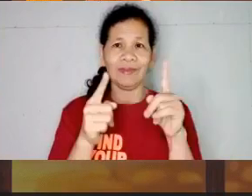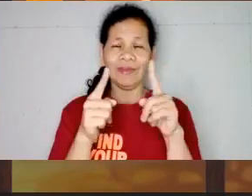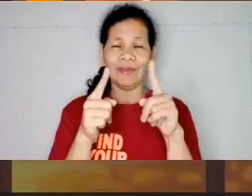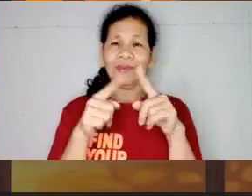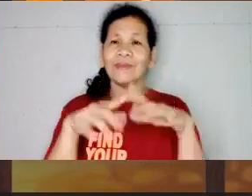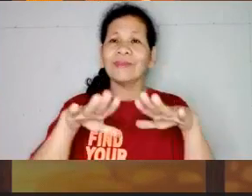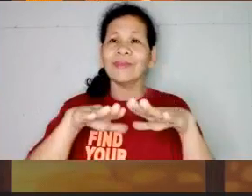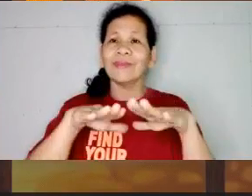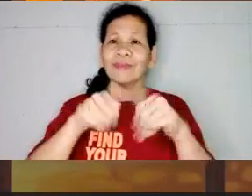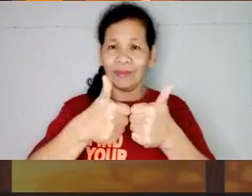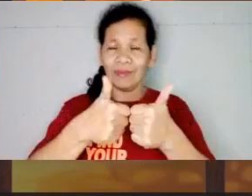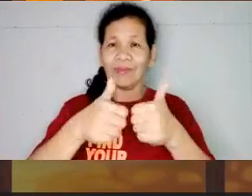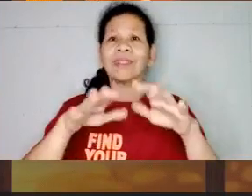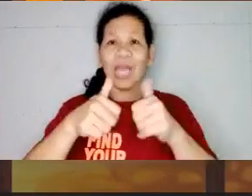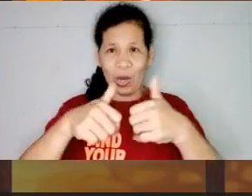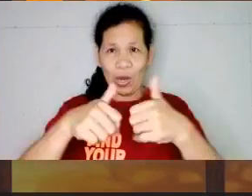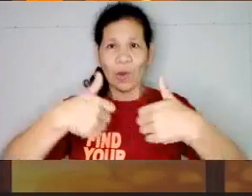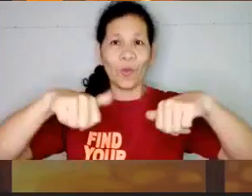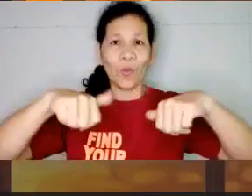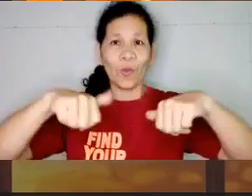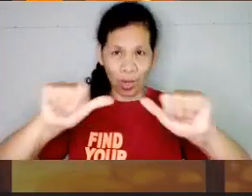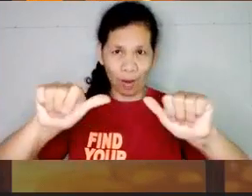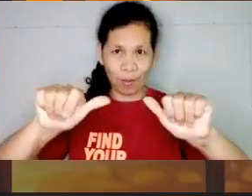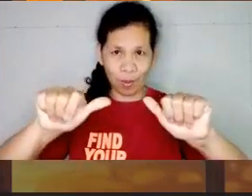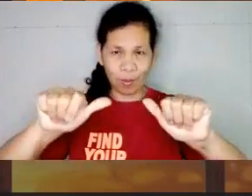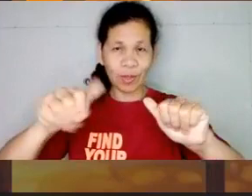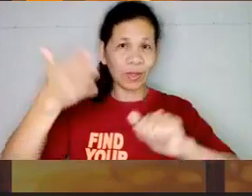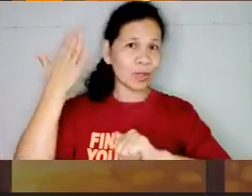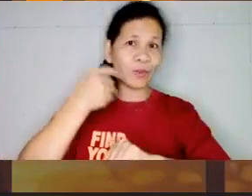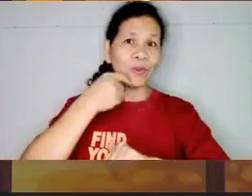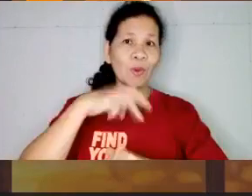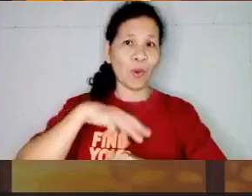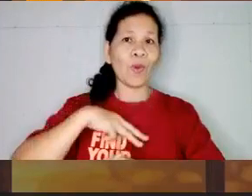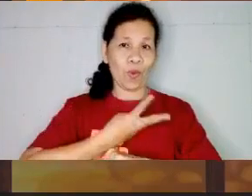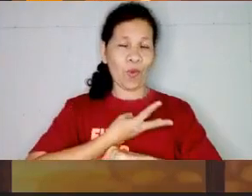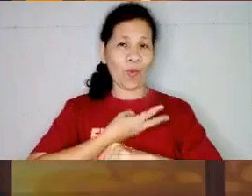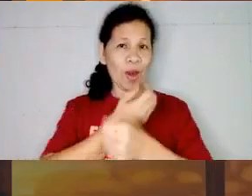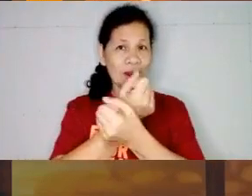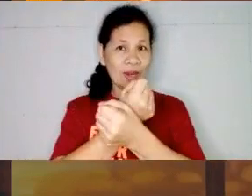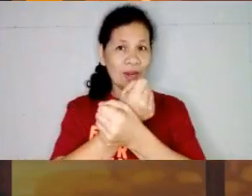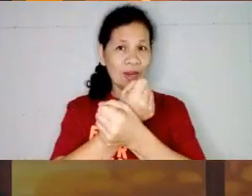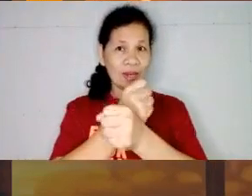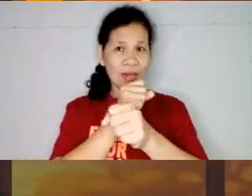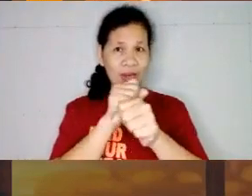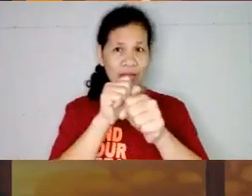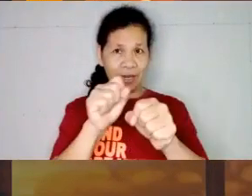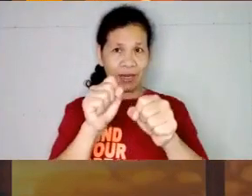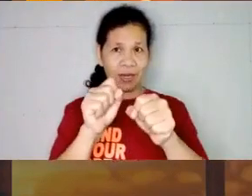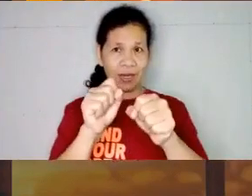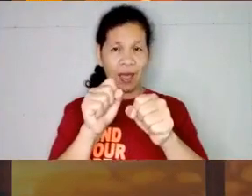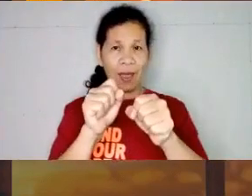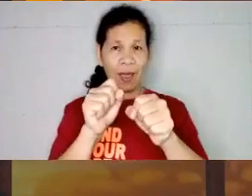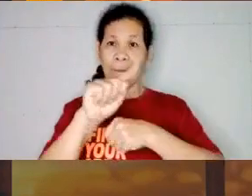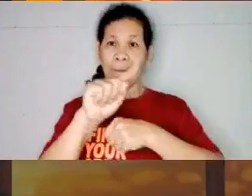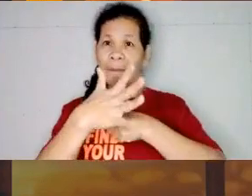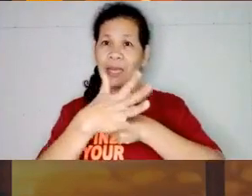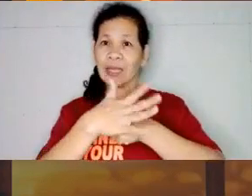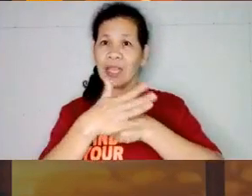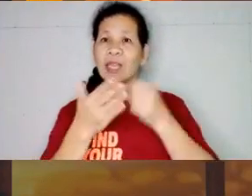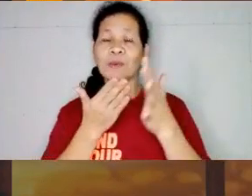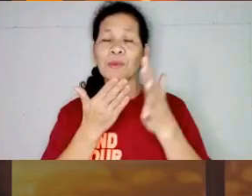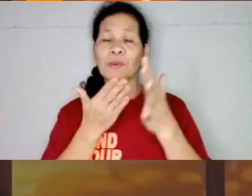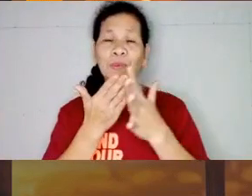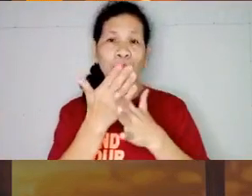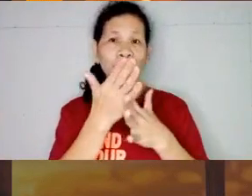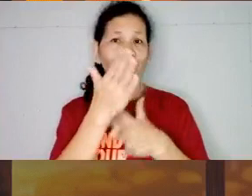Joby kanina na we are saved by grace through faith. In the faith of Christ